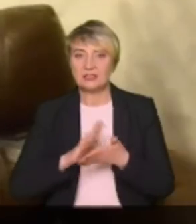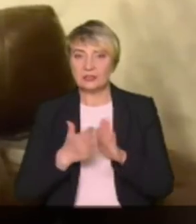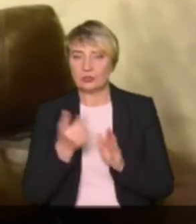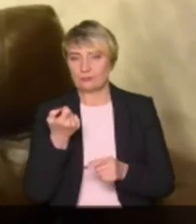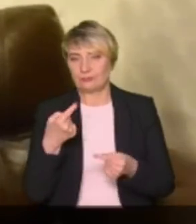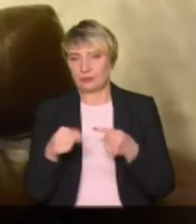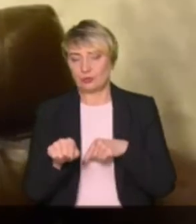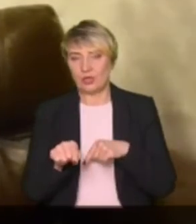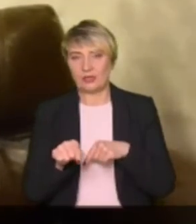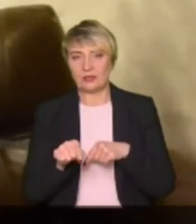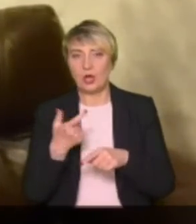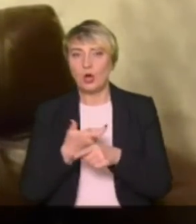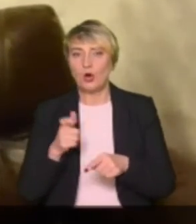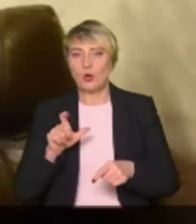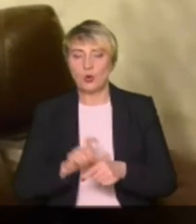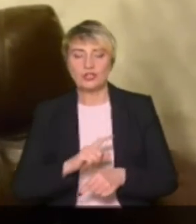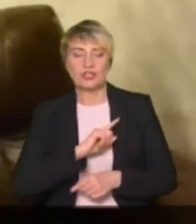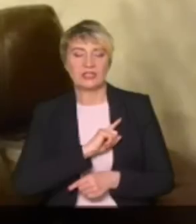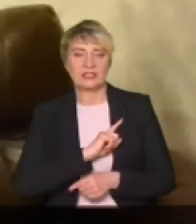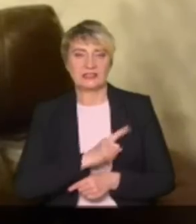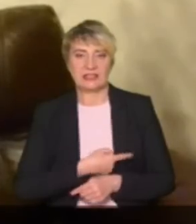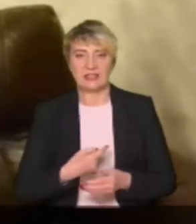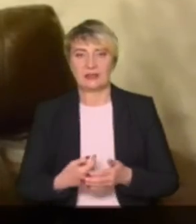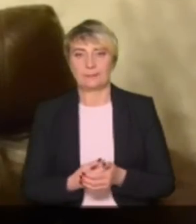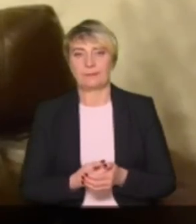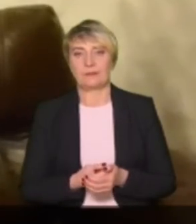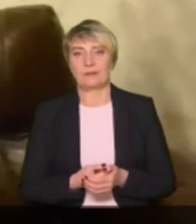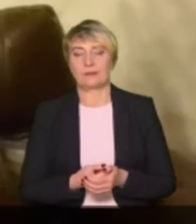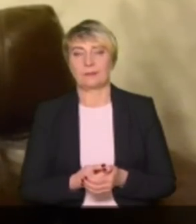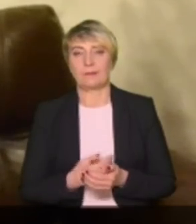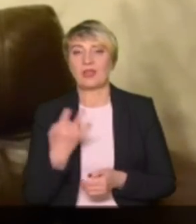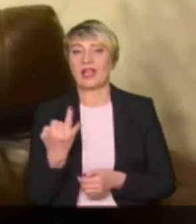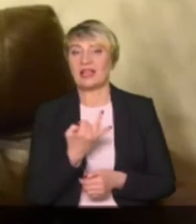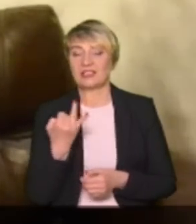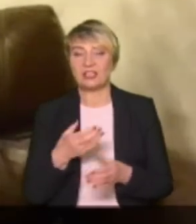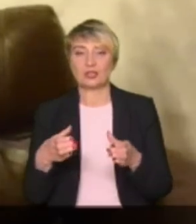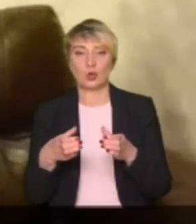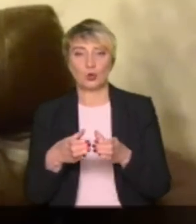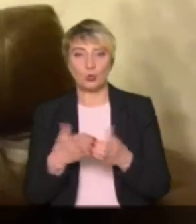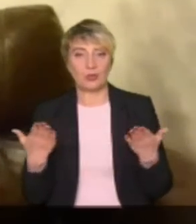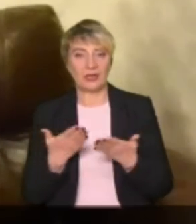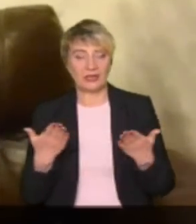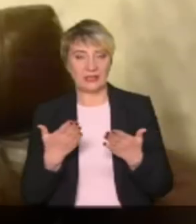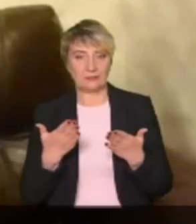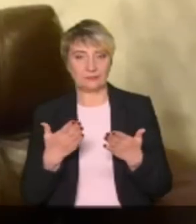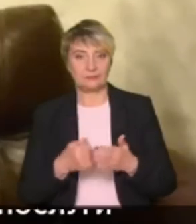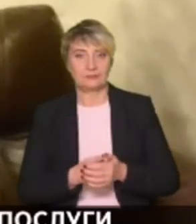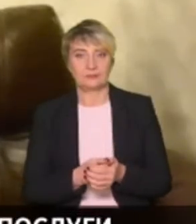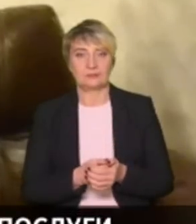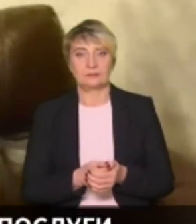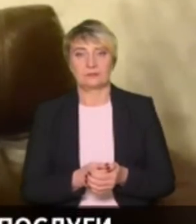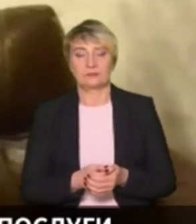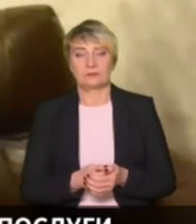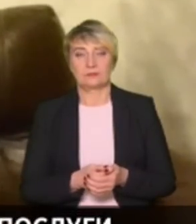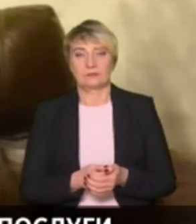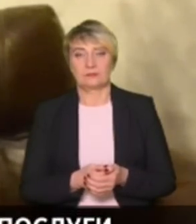Там, конечно, очень сильно такие, как сказать, интерес-группы, которые висят на кормушка